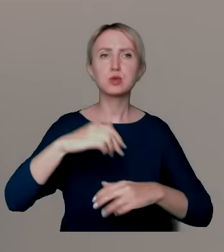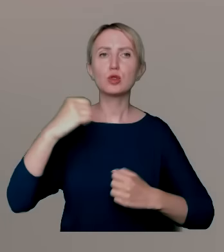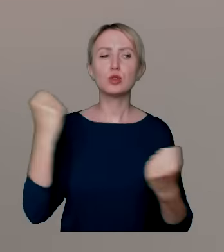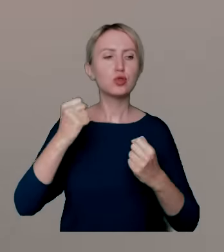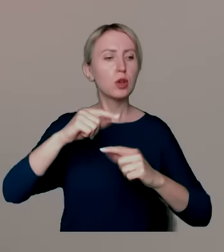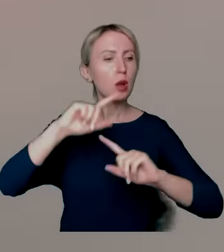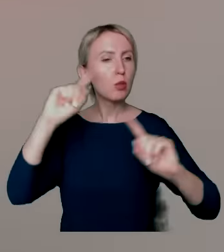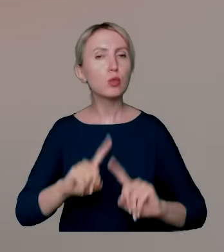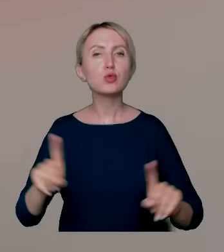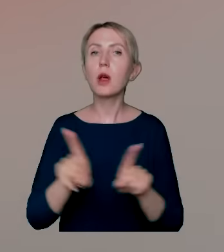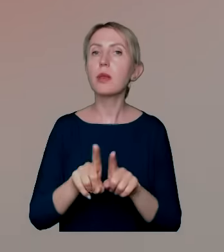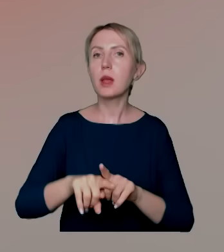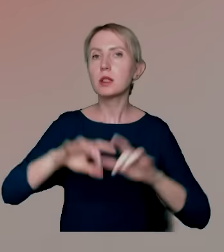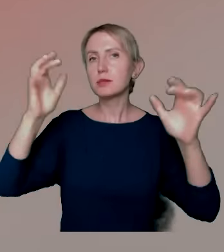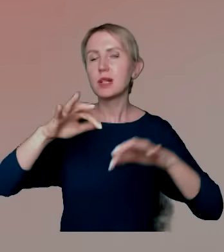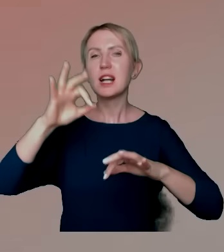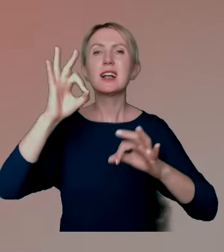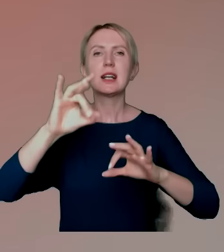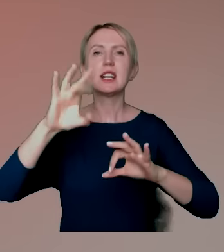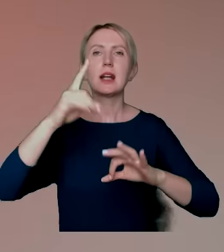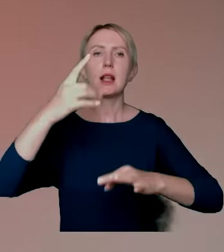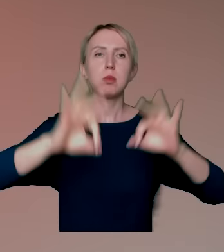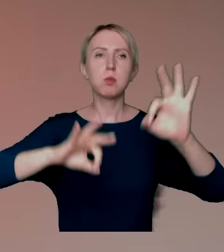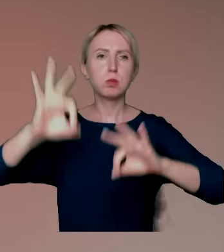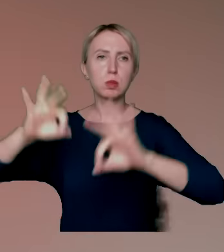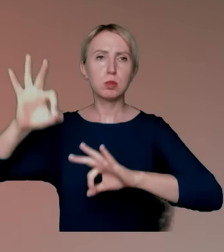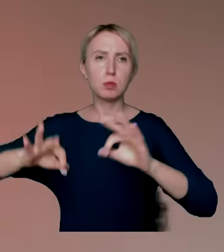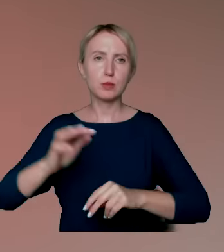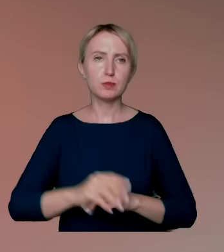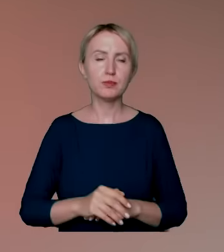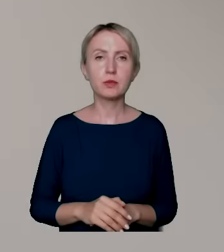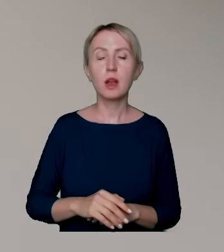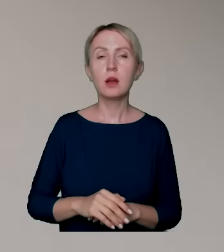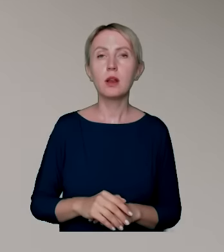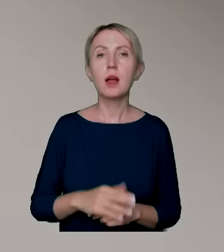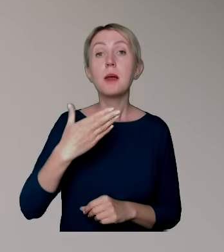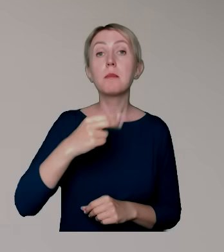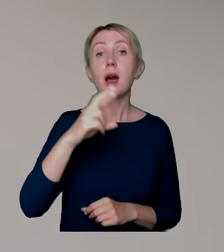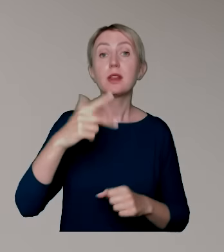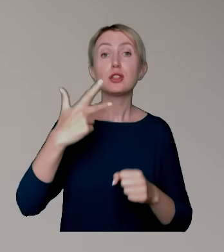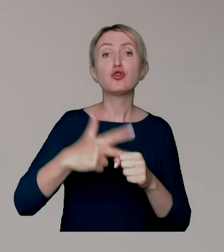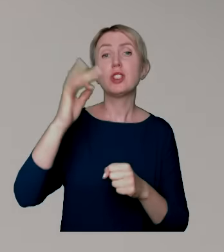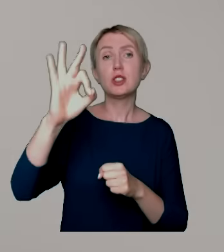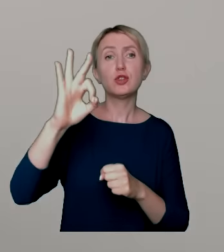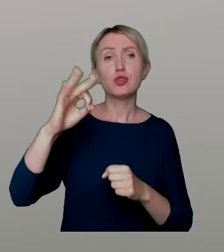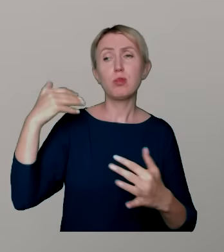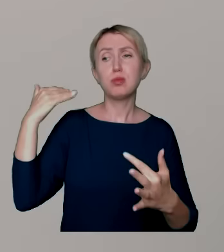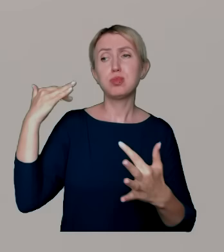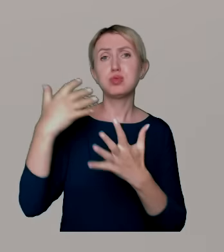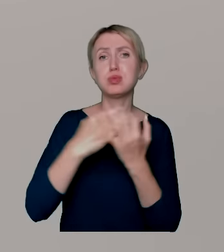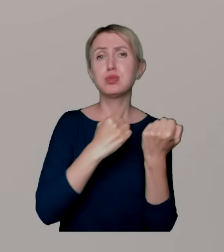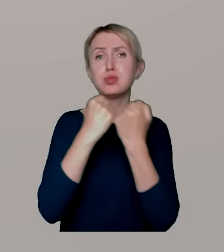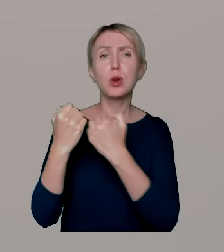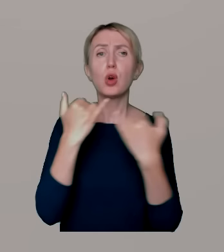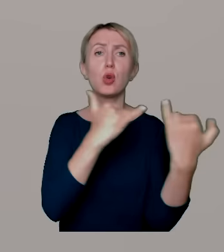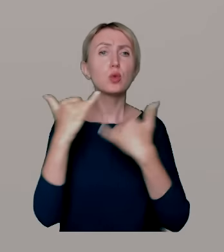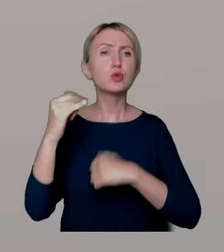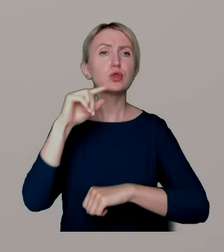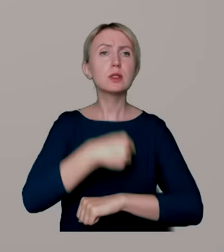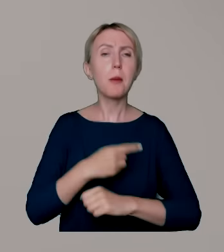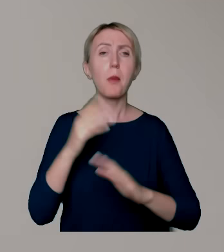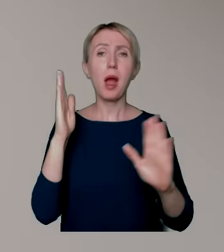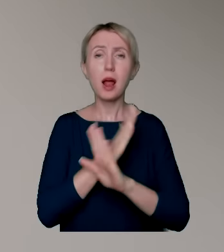towarzyszyły także opady gradu. W ostatnich dniach temperatura w Madrycie nie spada poniżej 30 stopni, a to wpływa na duże różnice temperatur w atmosferze